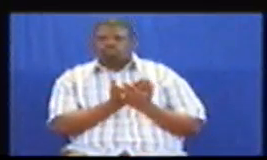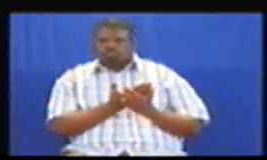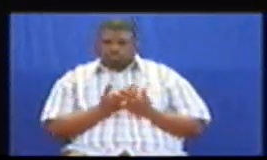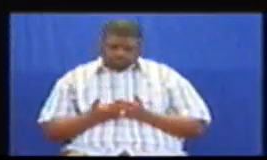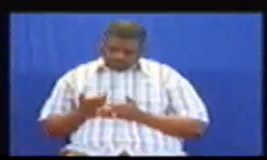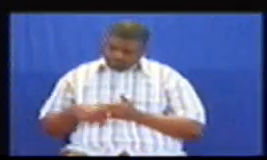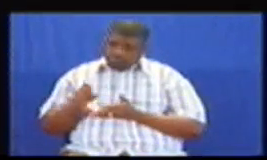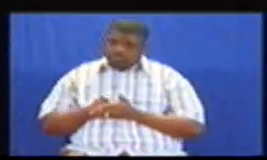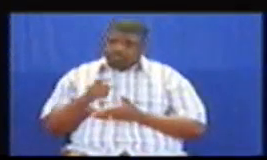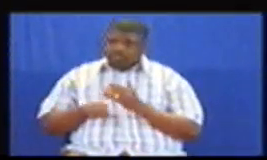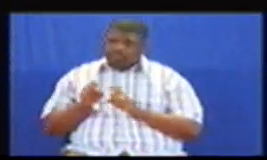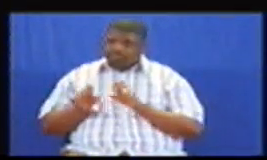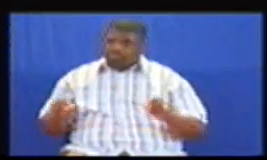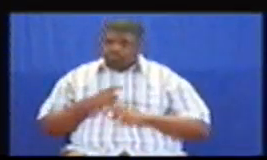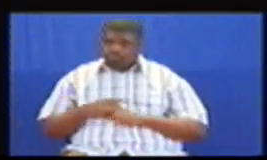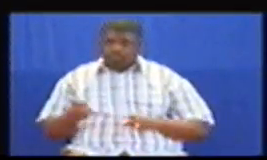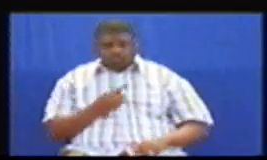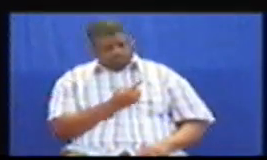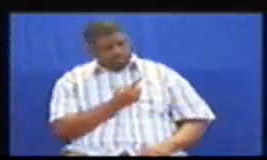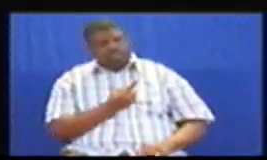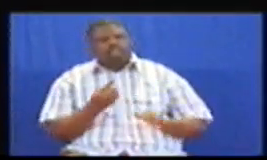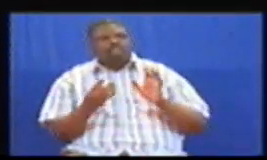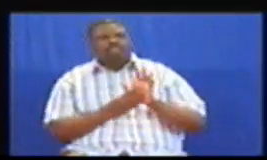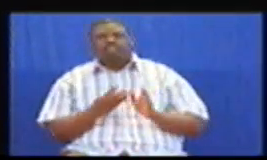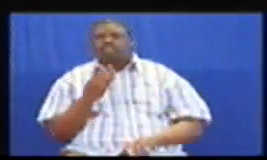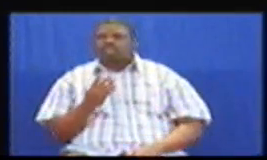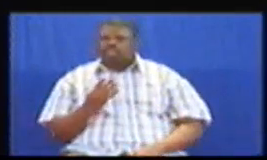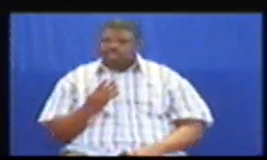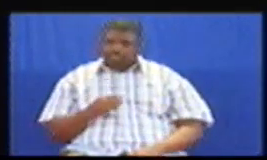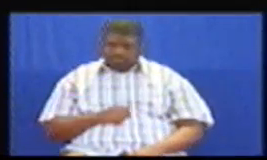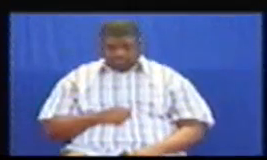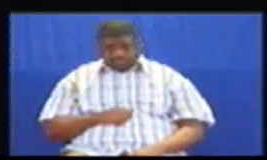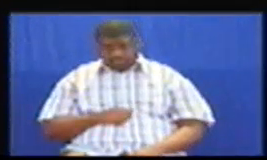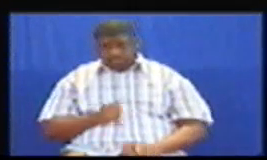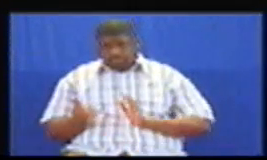Iliongezwa katika kile kifungu cha 194 cha Criminal Procedure Act,